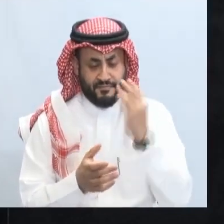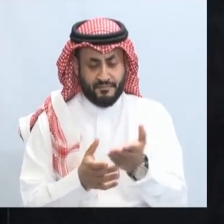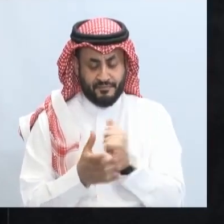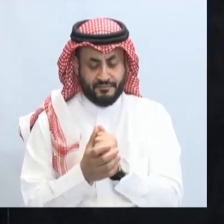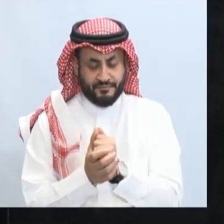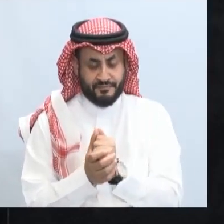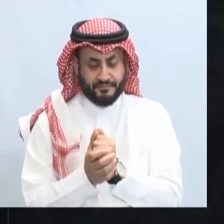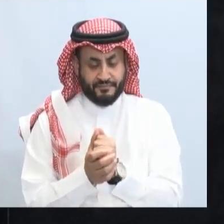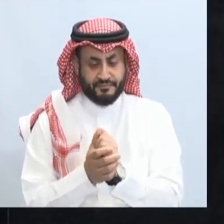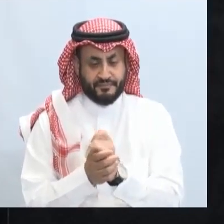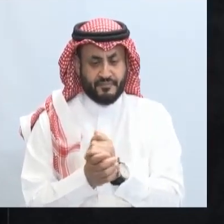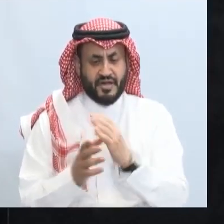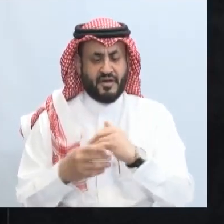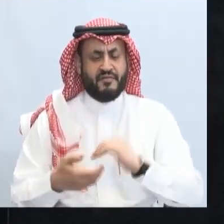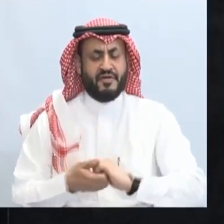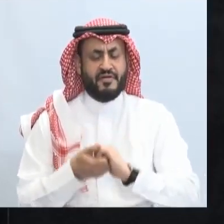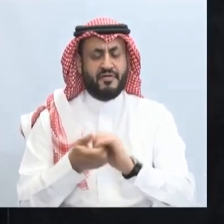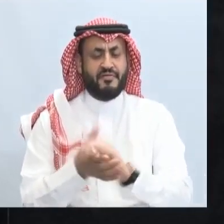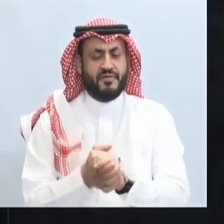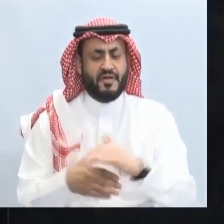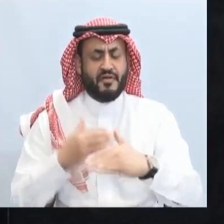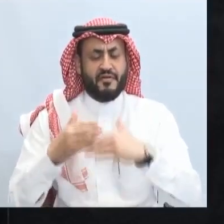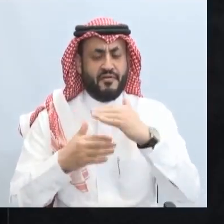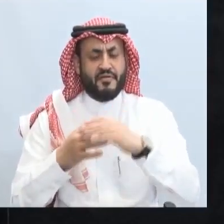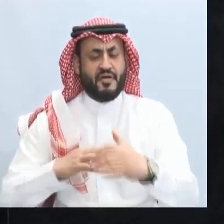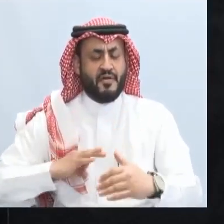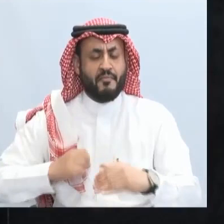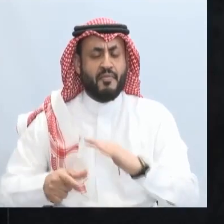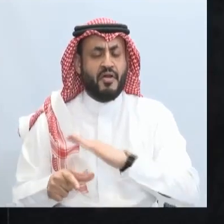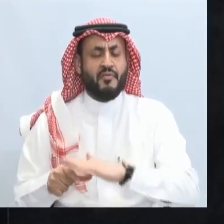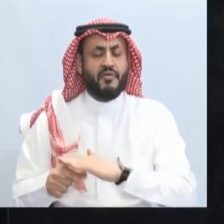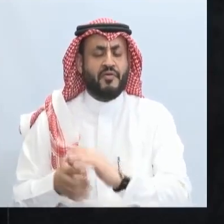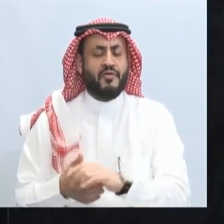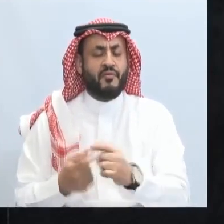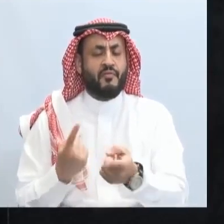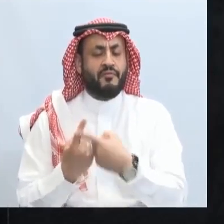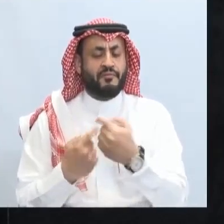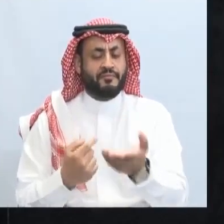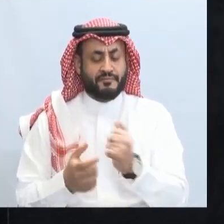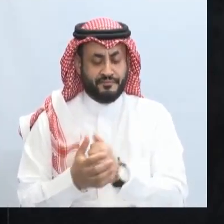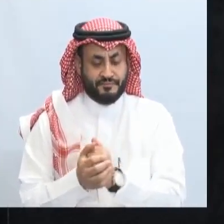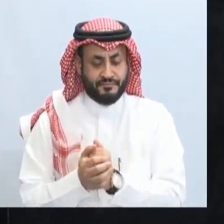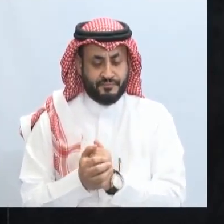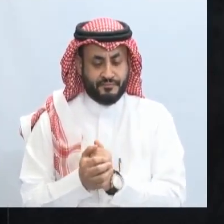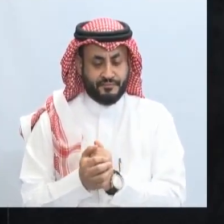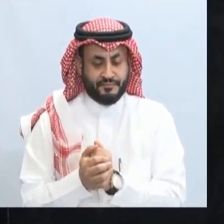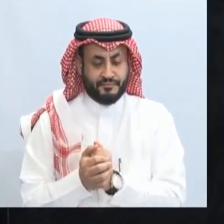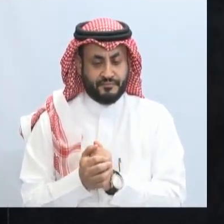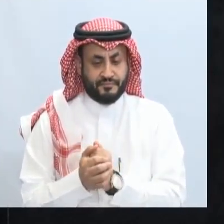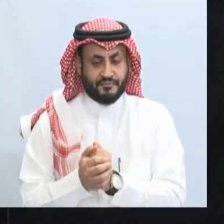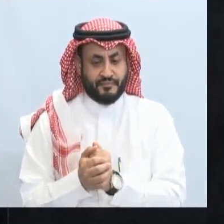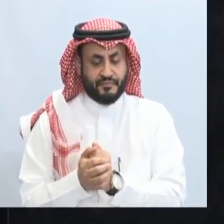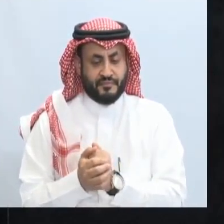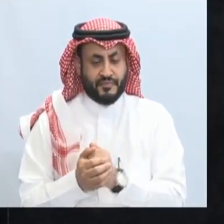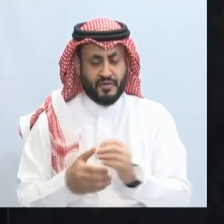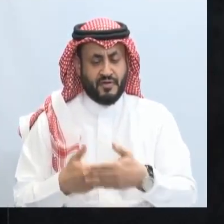السابق عوامل مساعده على تنميه حب الوطن اولها بارك الله فيكم المشاركه في